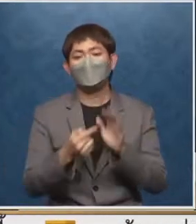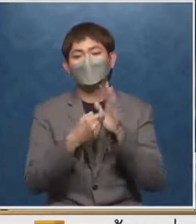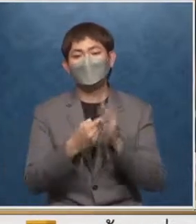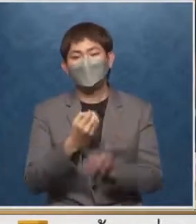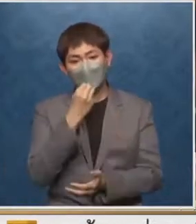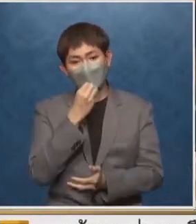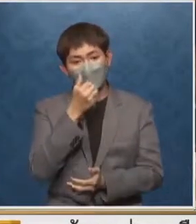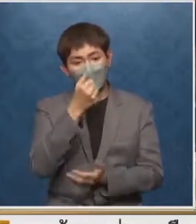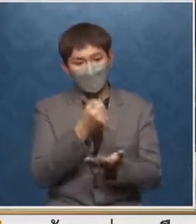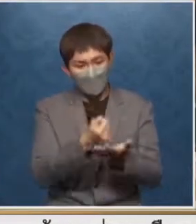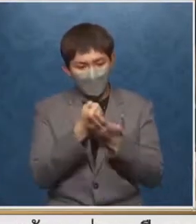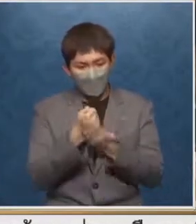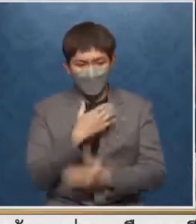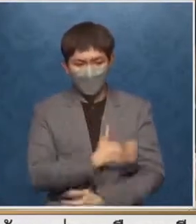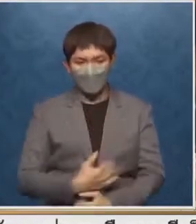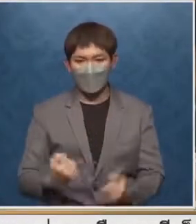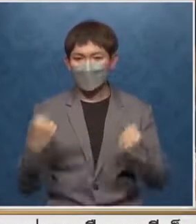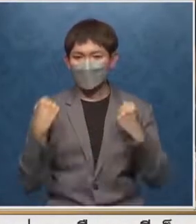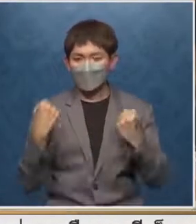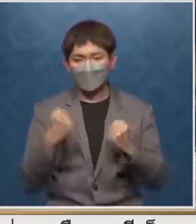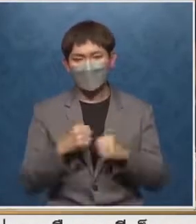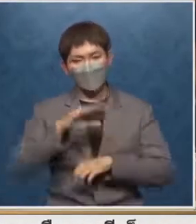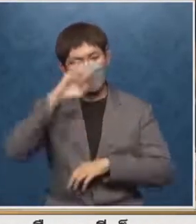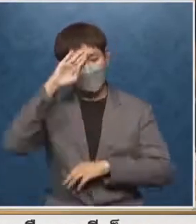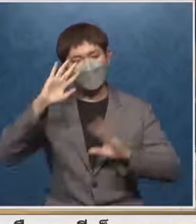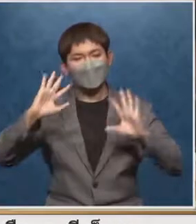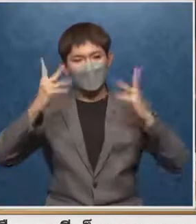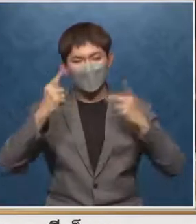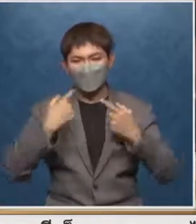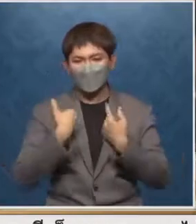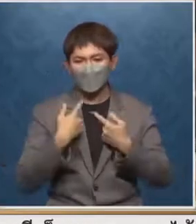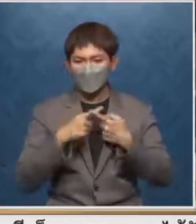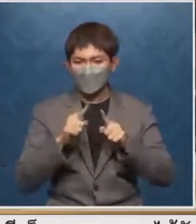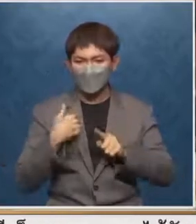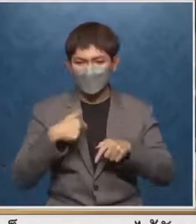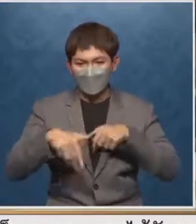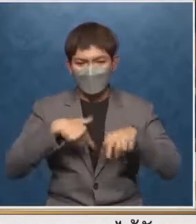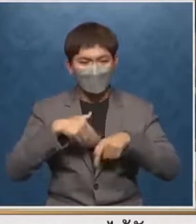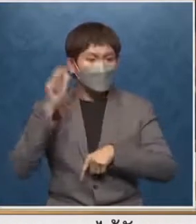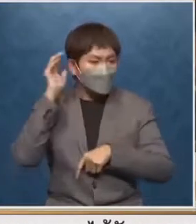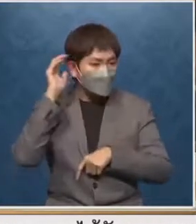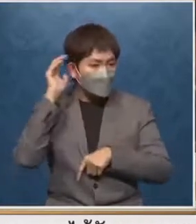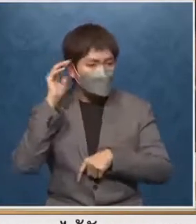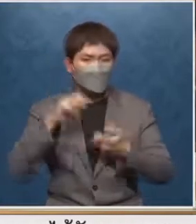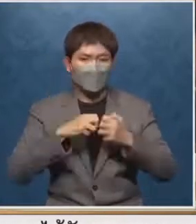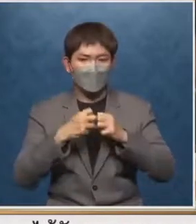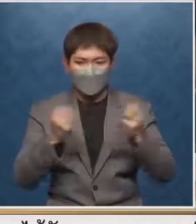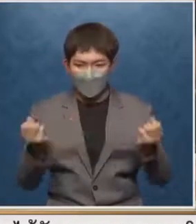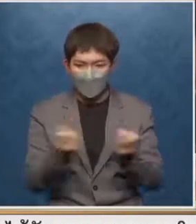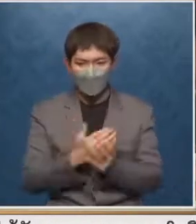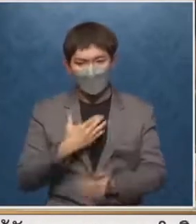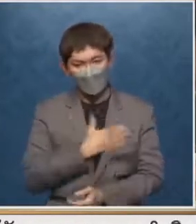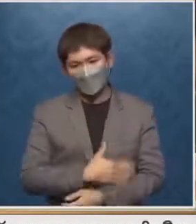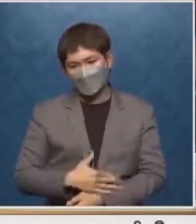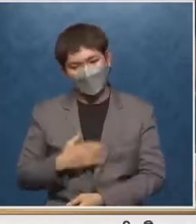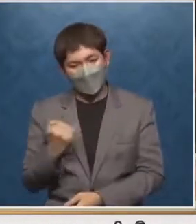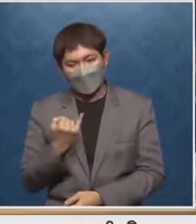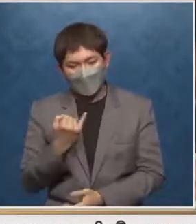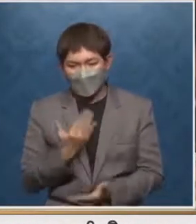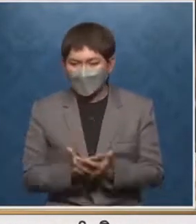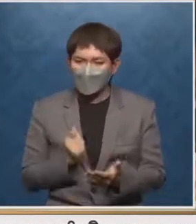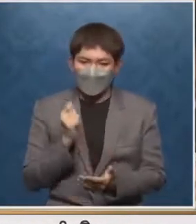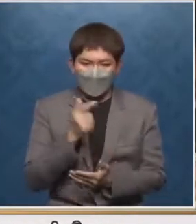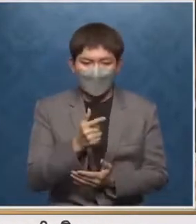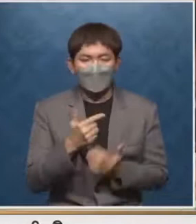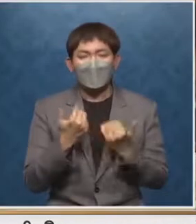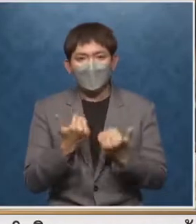พคุณทางยารักษาโรคได้แล้วมีผู้คนหลงเชื่อแล้วก็เสียหายนะครับทั้งร่างกายและเงินทองเป็นจำนวนมากปีนี้เรา